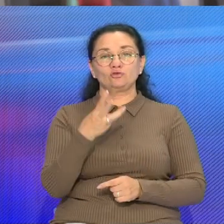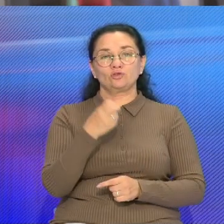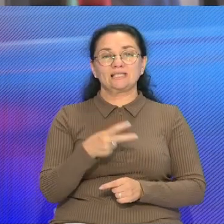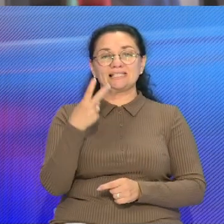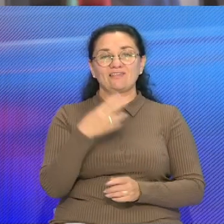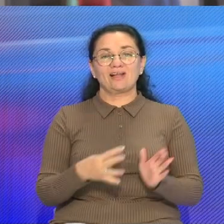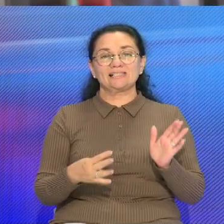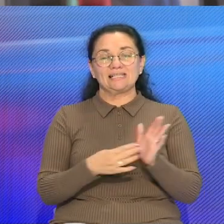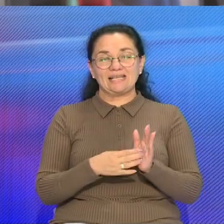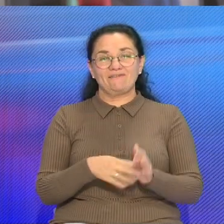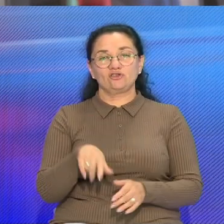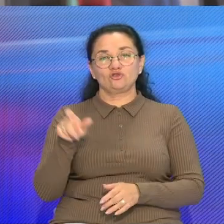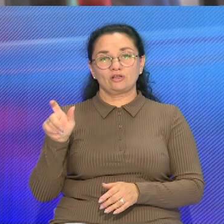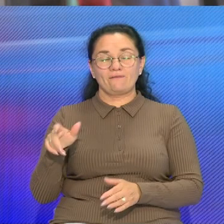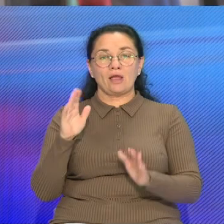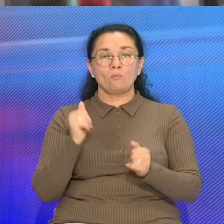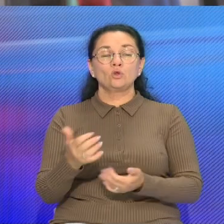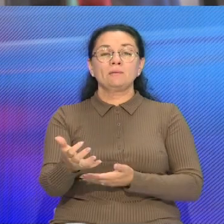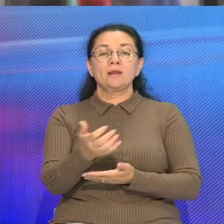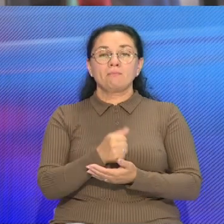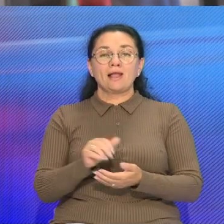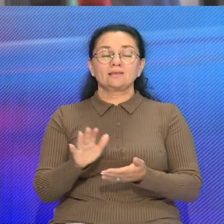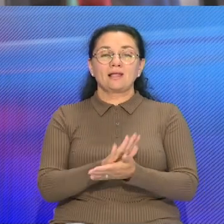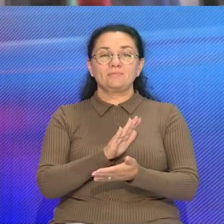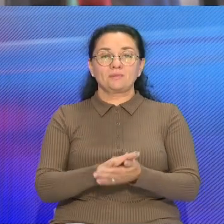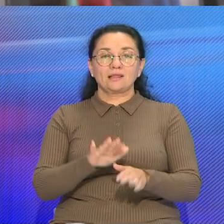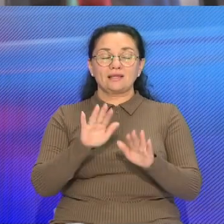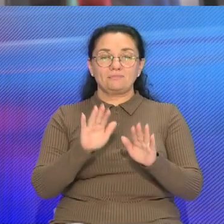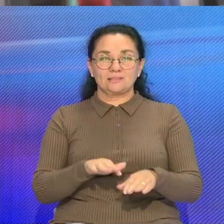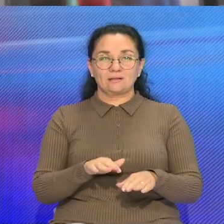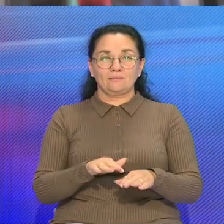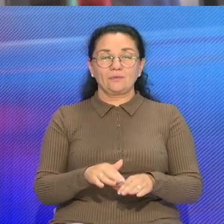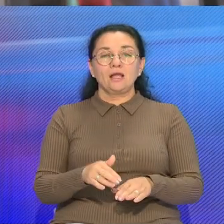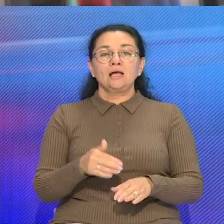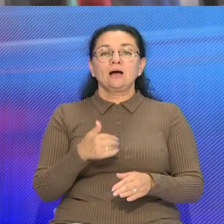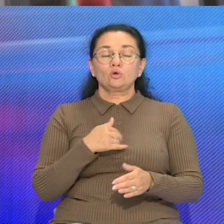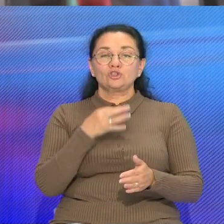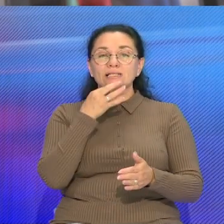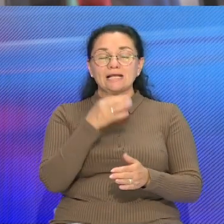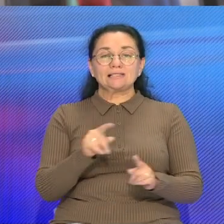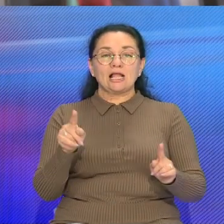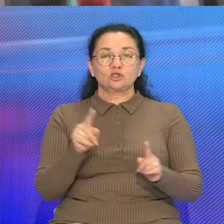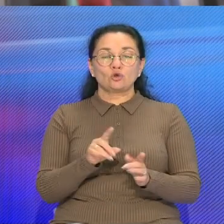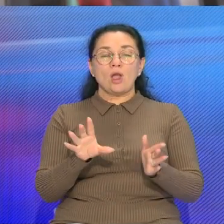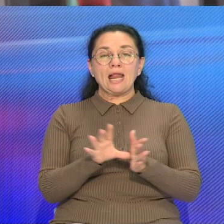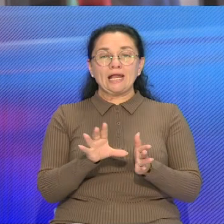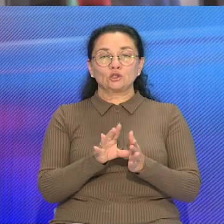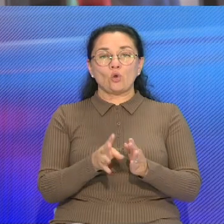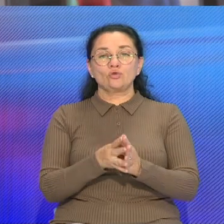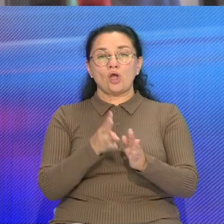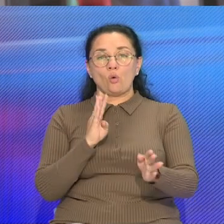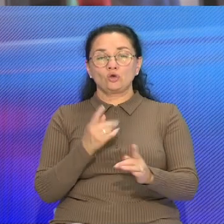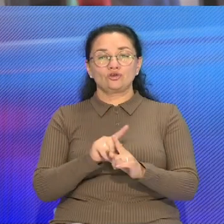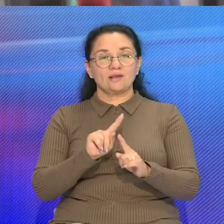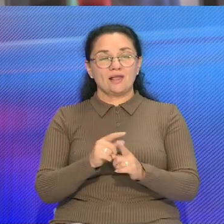1329 человек мы будем принимать на бюджетные места в этом году. Я хочу отметить, что электронная очередь – это не новшество этого года.